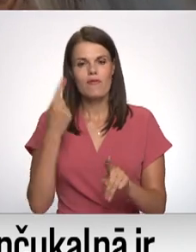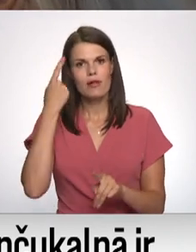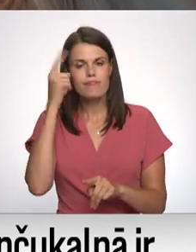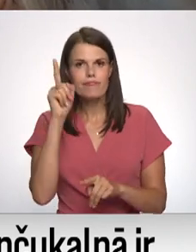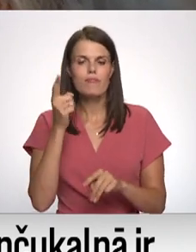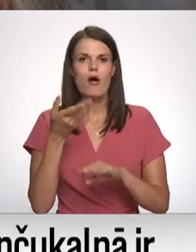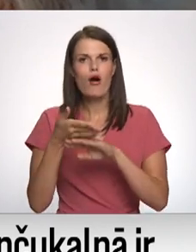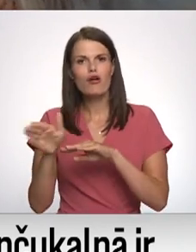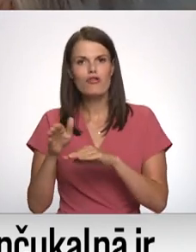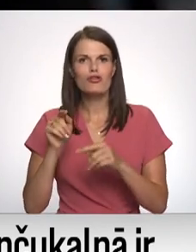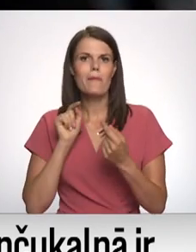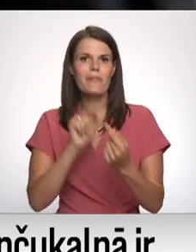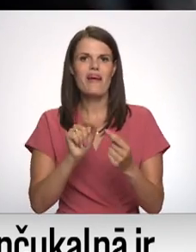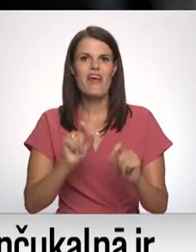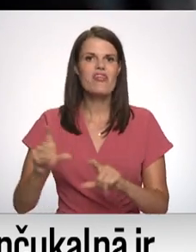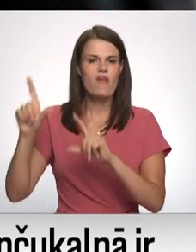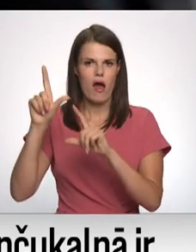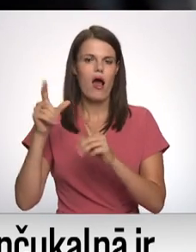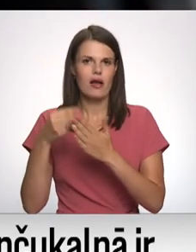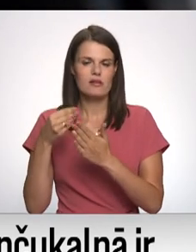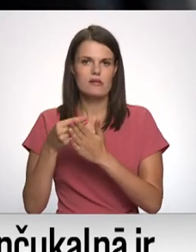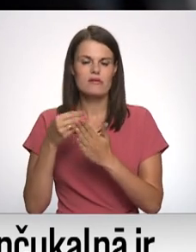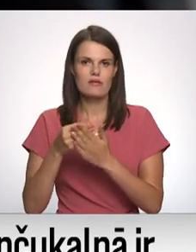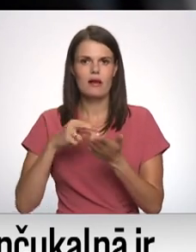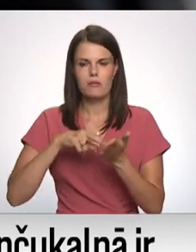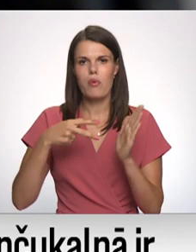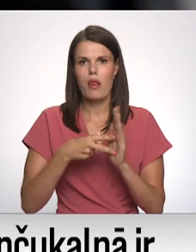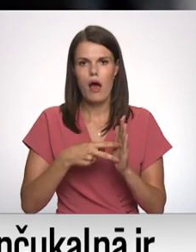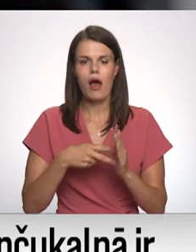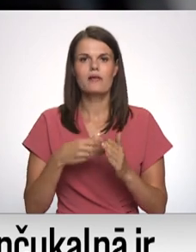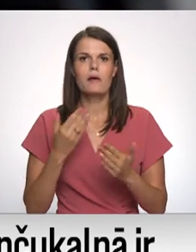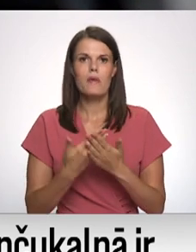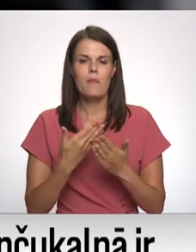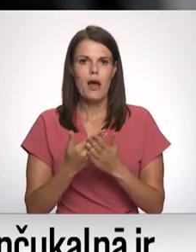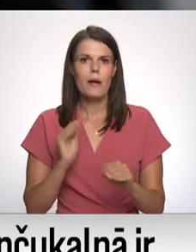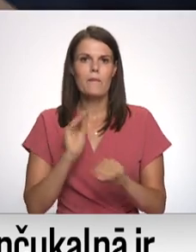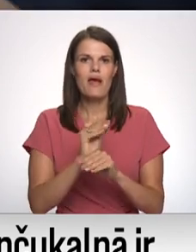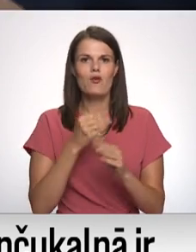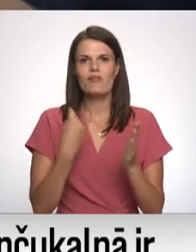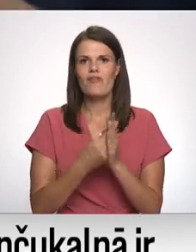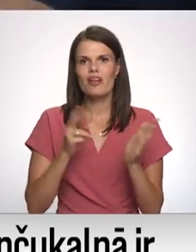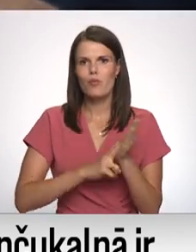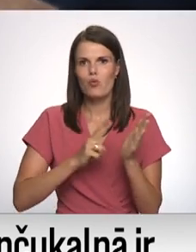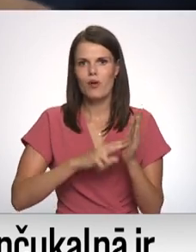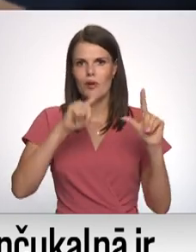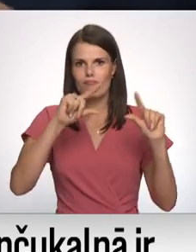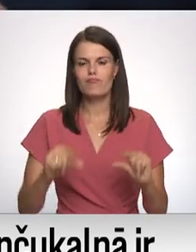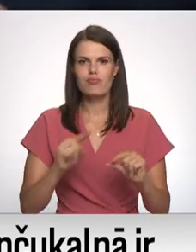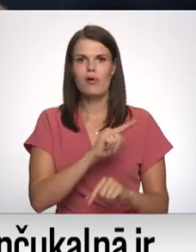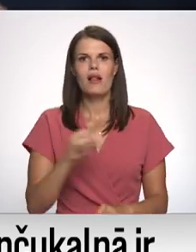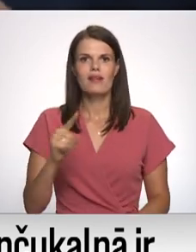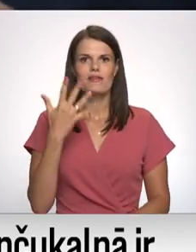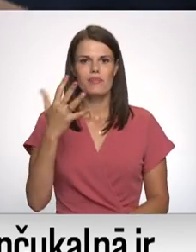pretinflācijas pasākumu plāns. Tajā, piemēram, iekļauts priekšlikums par pievienotās vērtības nodokļu samazināšanu līdz 5%